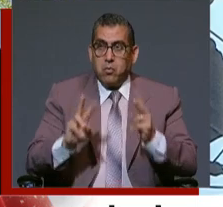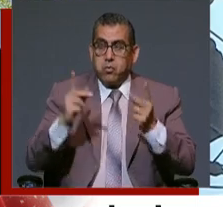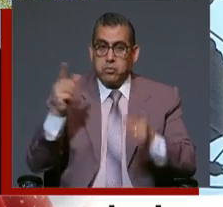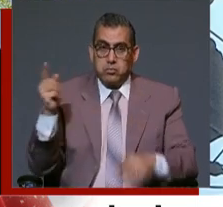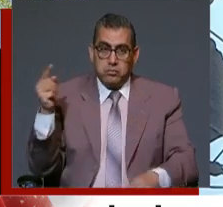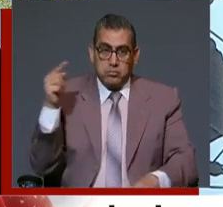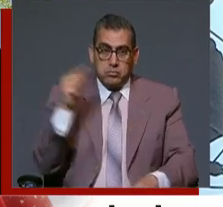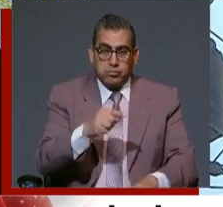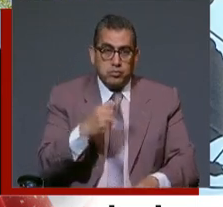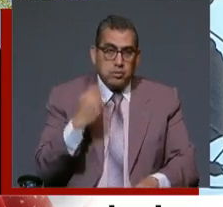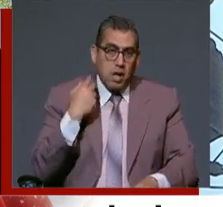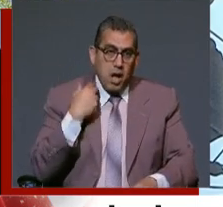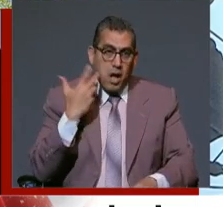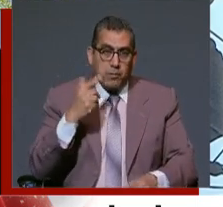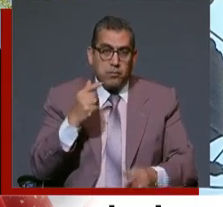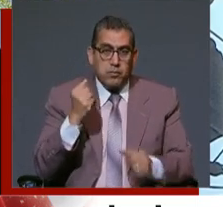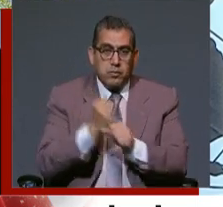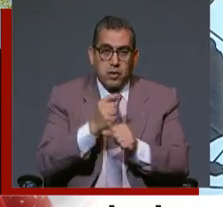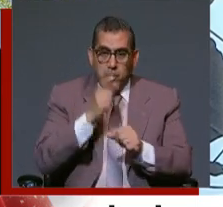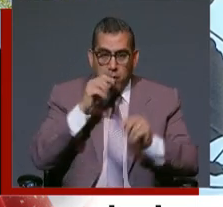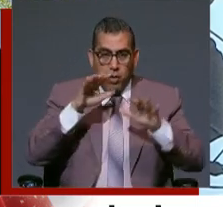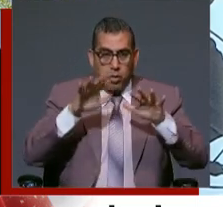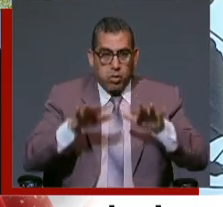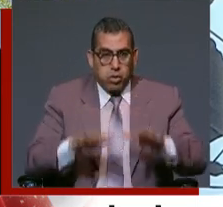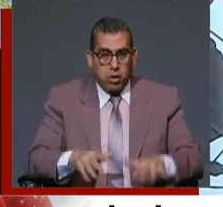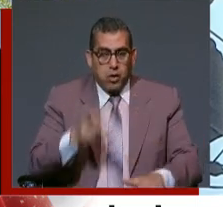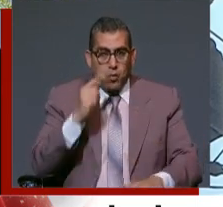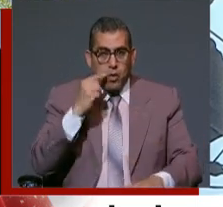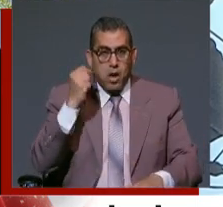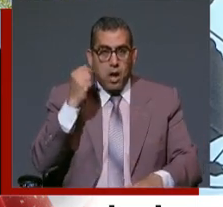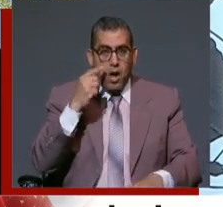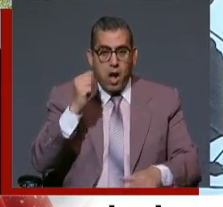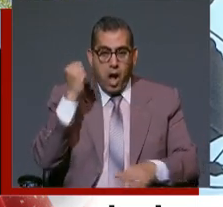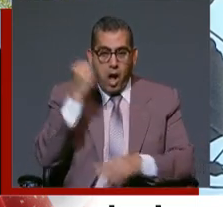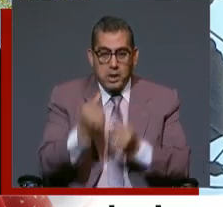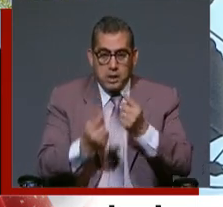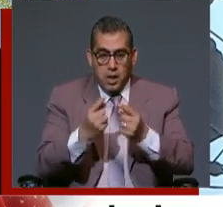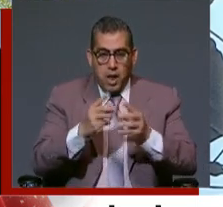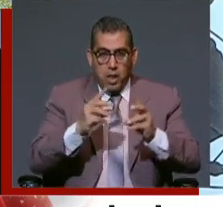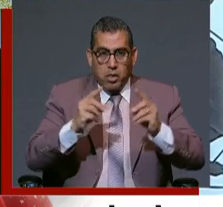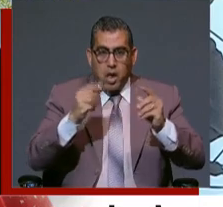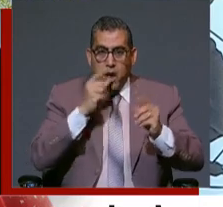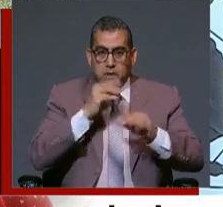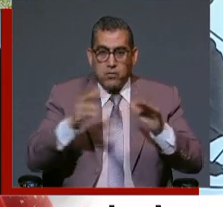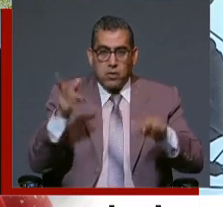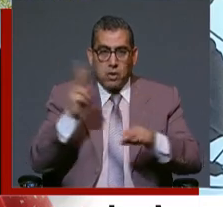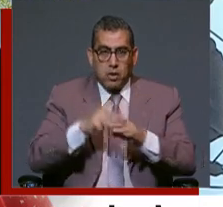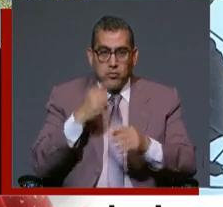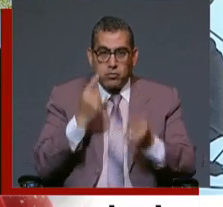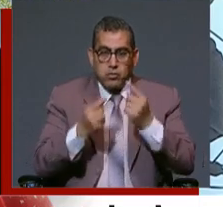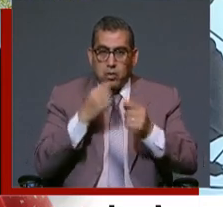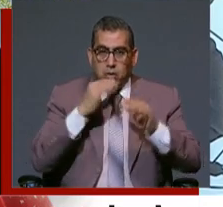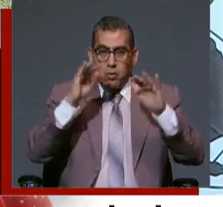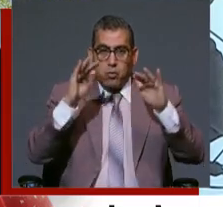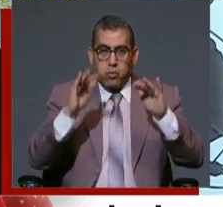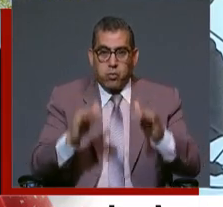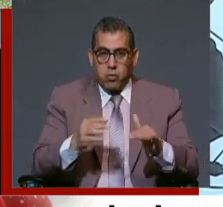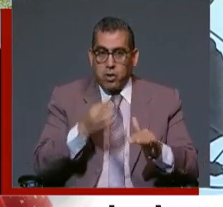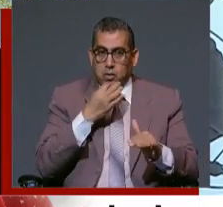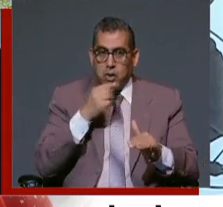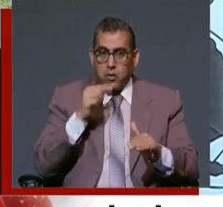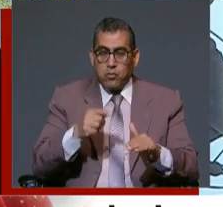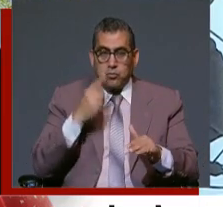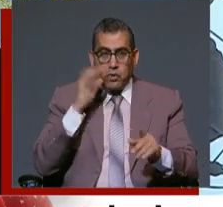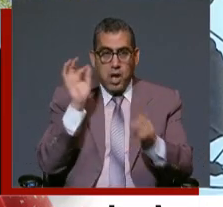إلى ارتفاع معدلات الجفاف واتساع رقعة التصحر وتراجع إنتاجية المحاصيل الزراعية.